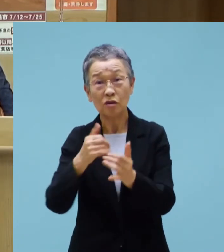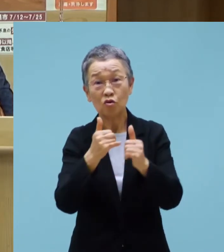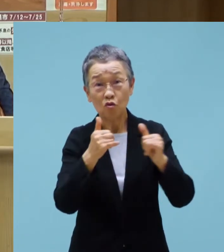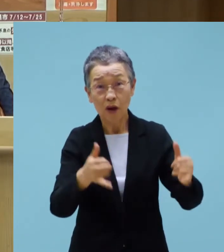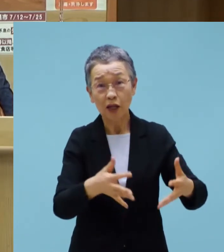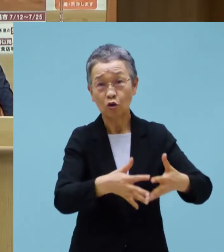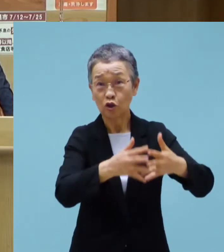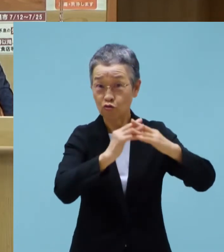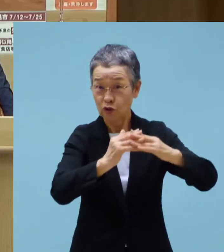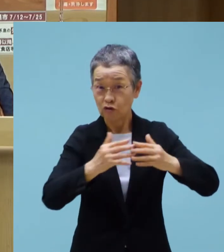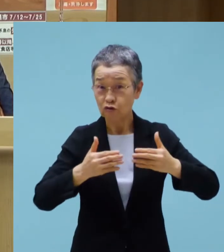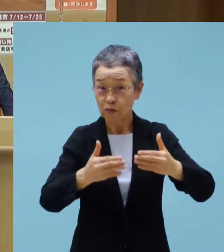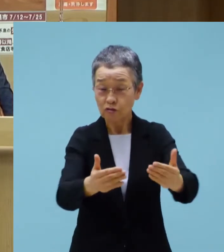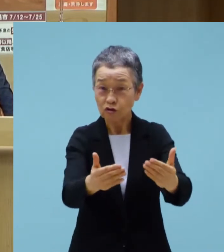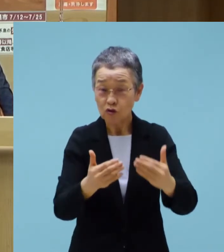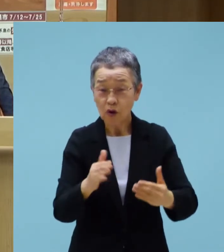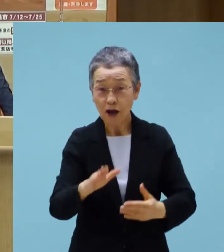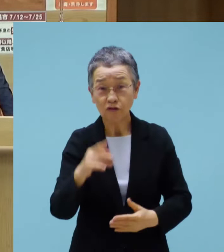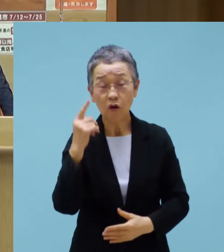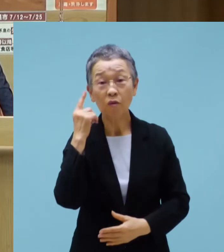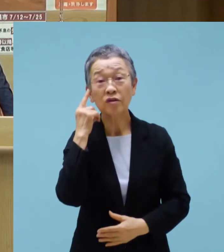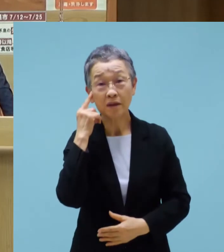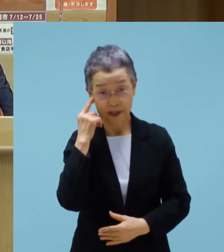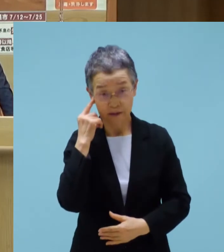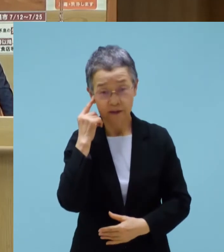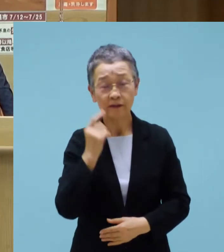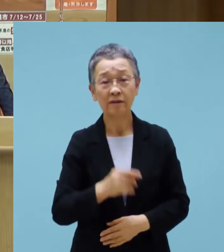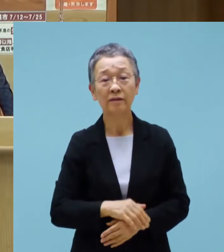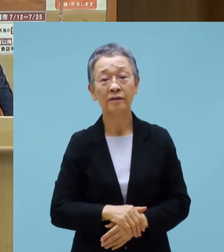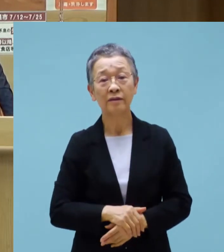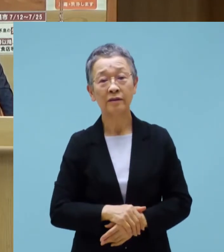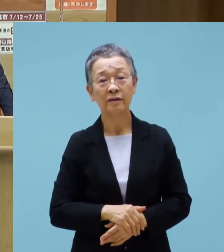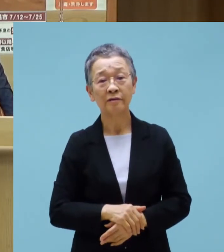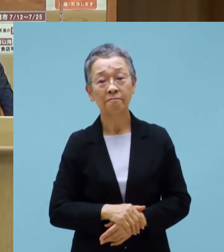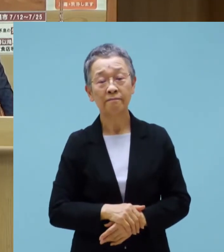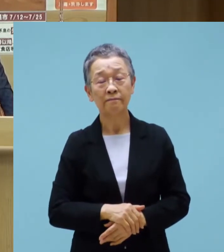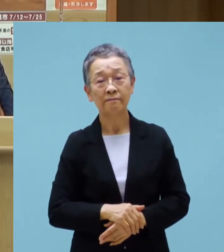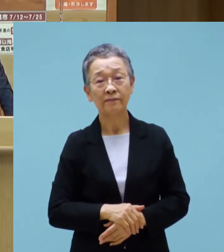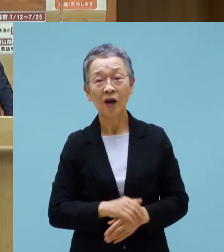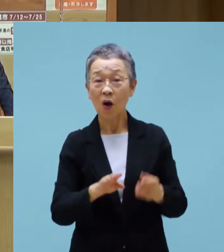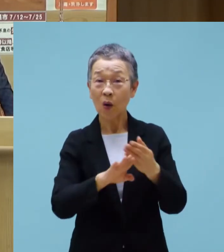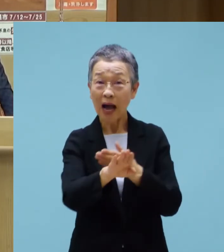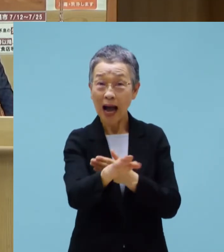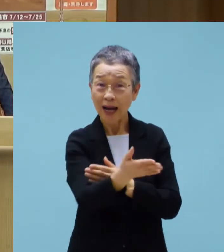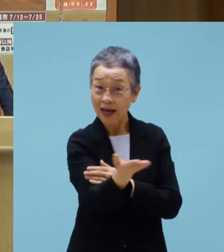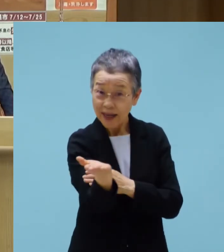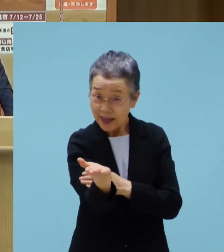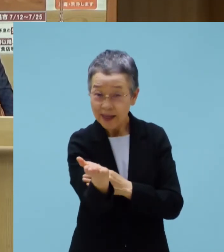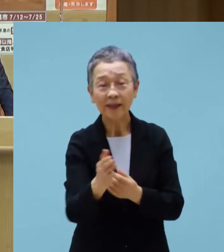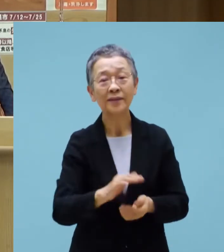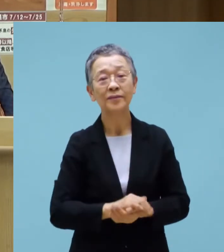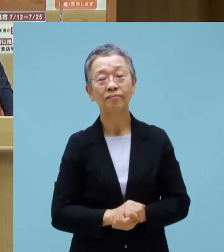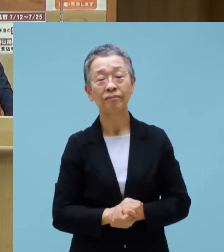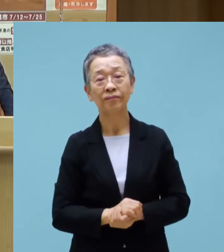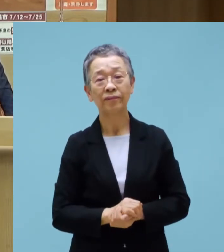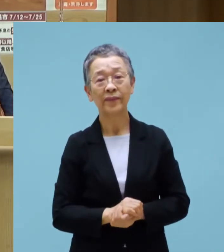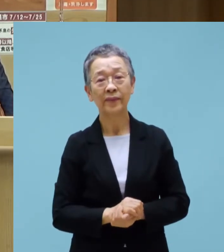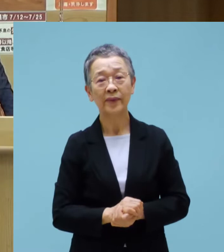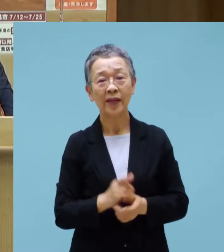かというふうに思います。 ありがとうございます。 はい、他にご質問ございますでしょうか。じゃあ日経新聞の高橋